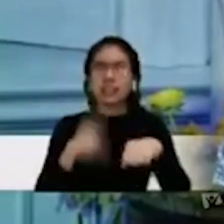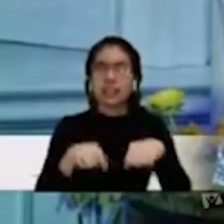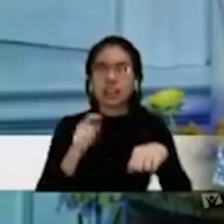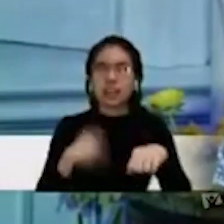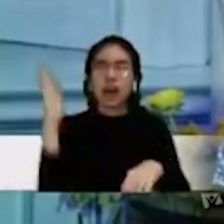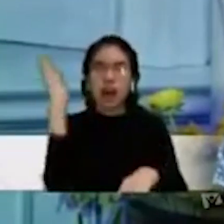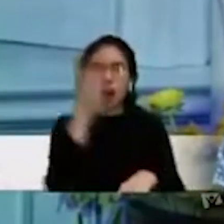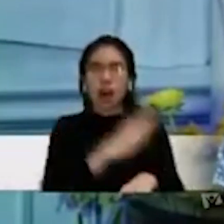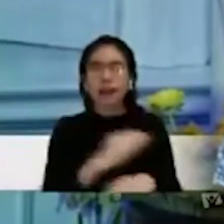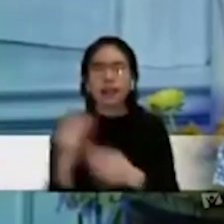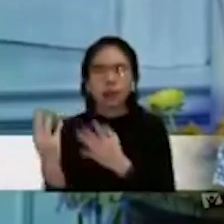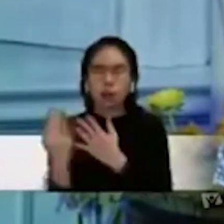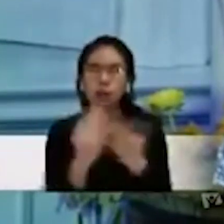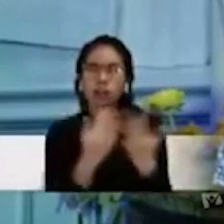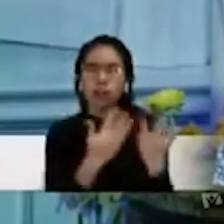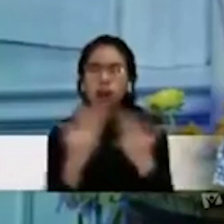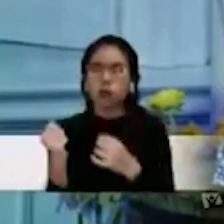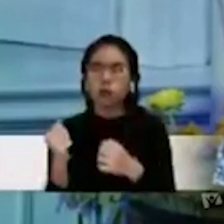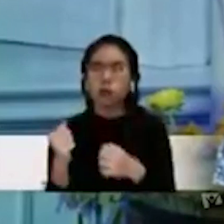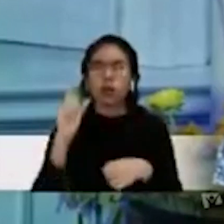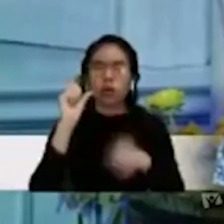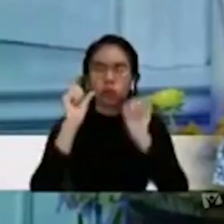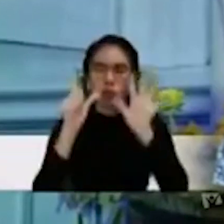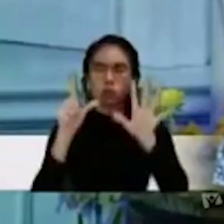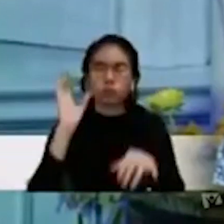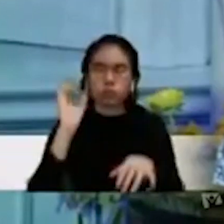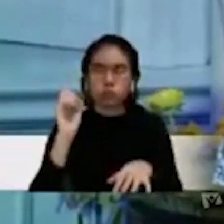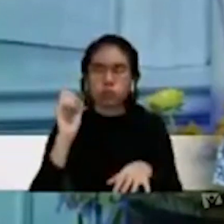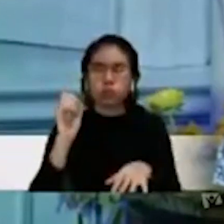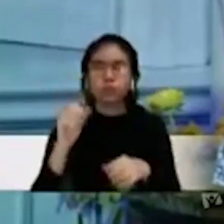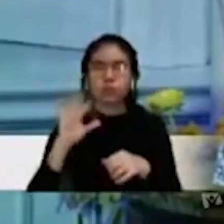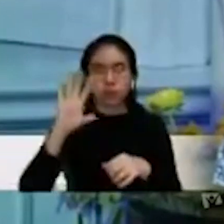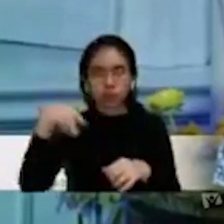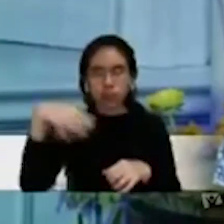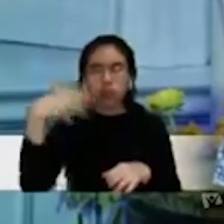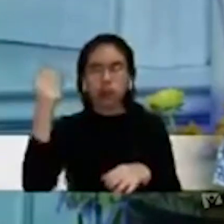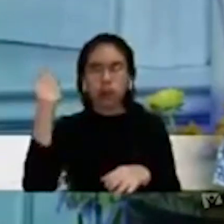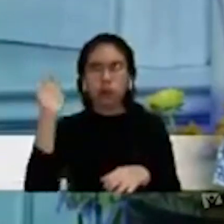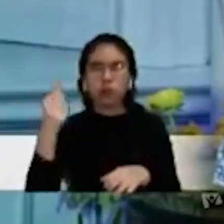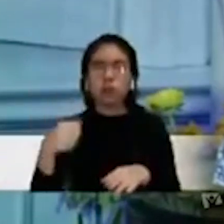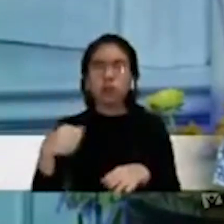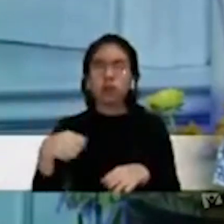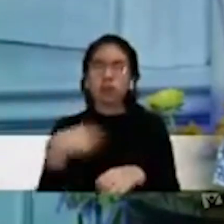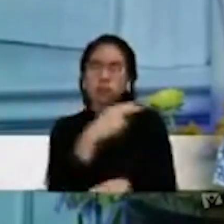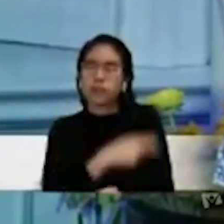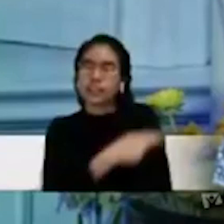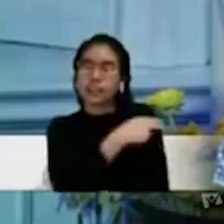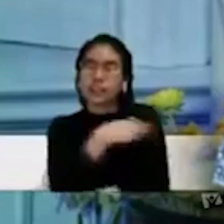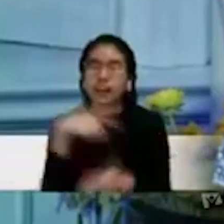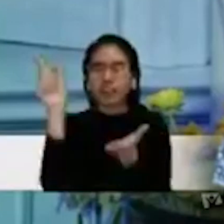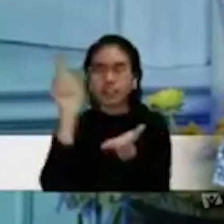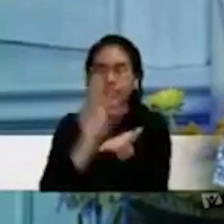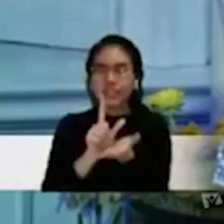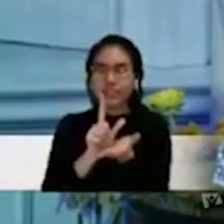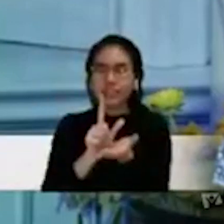Sakit Advent Bandung yang ke-70, hamba-Mu berdoa untuk pimpinan, mulai dari Uni